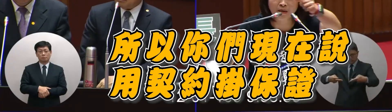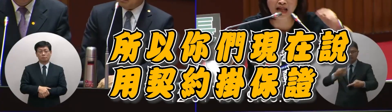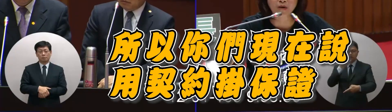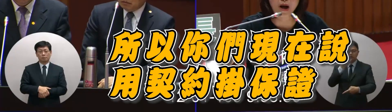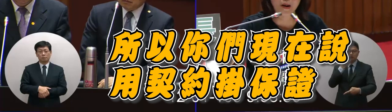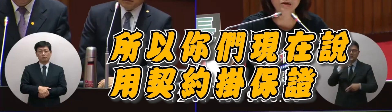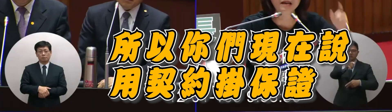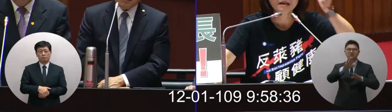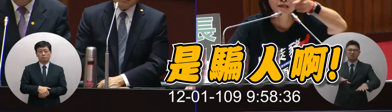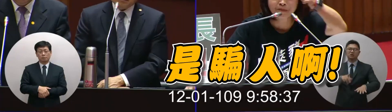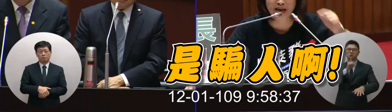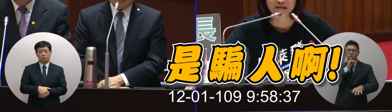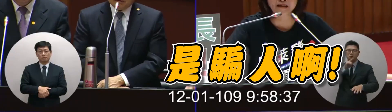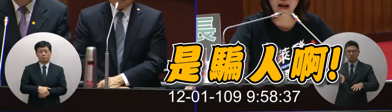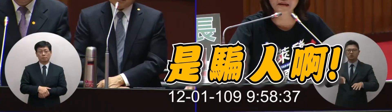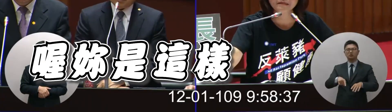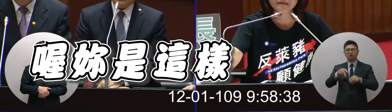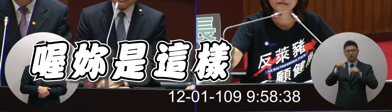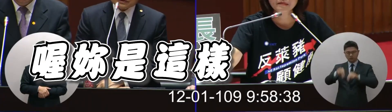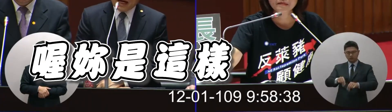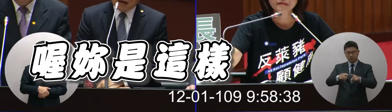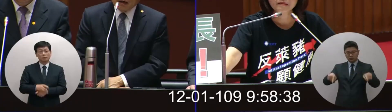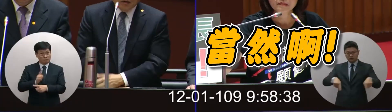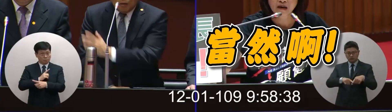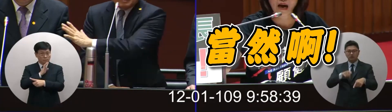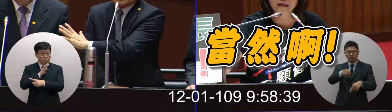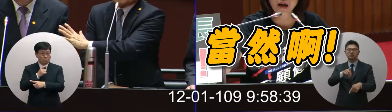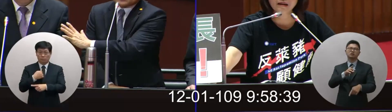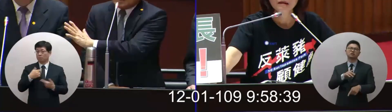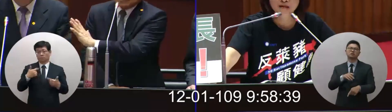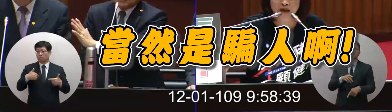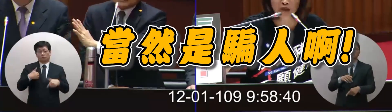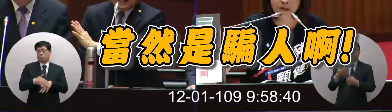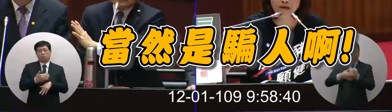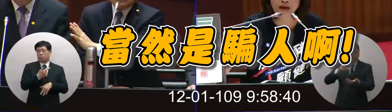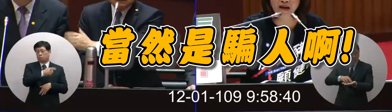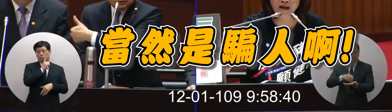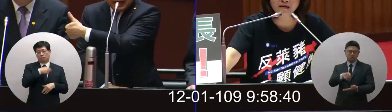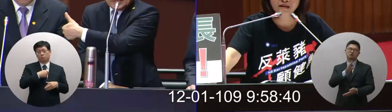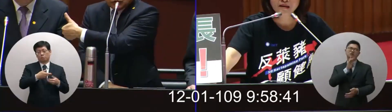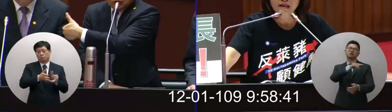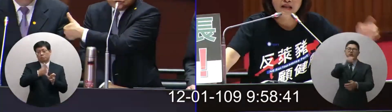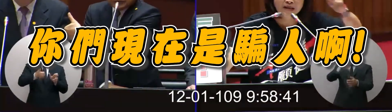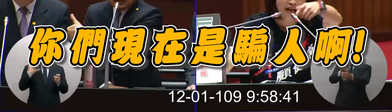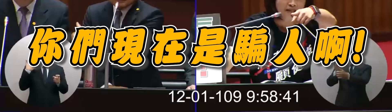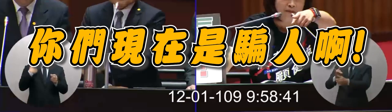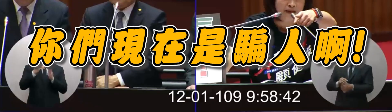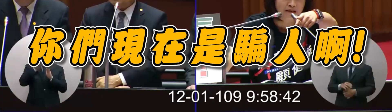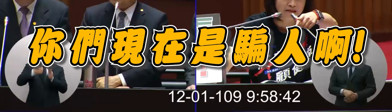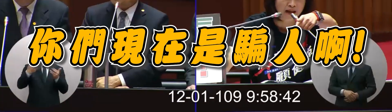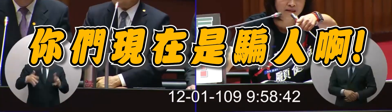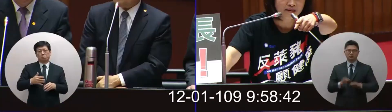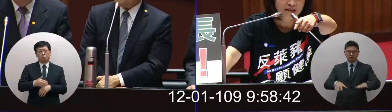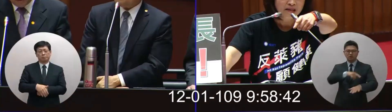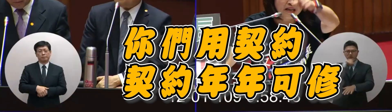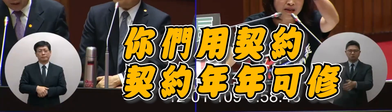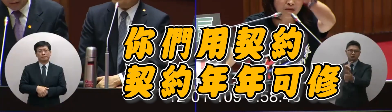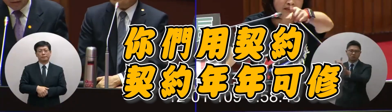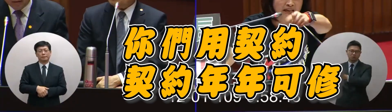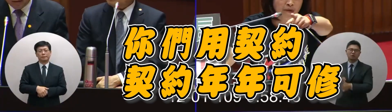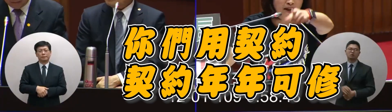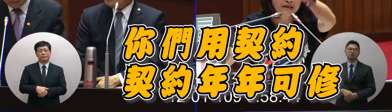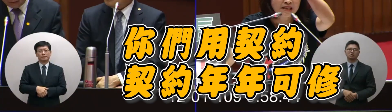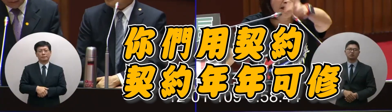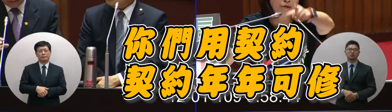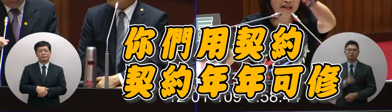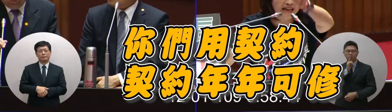用契约来挂保证、哦、是骗人呐、 啊！哦，你是这样。 当然啦、 啊， 但是骗人呐、 啊！哎，做过局长， 你们现在是骗人呐、啊！你们用